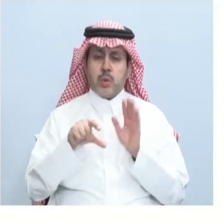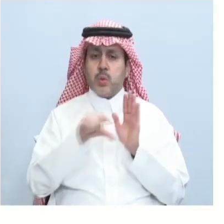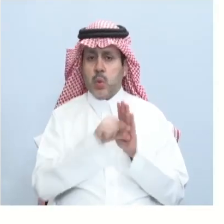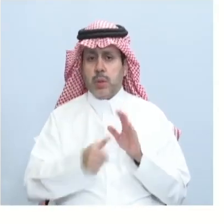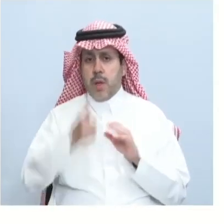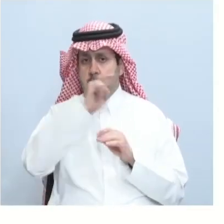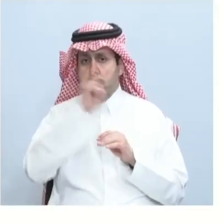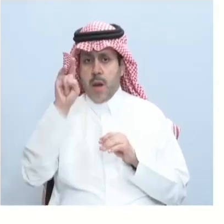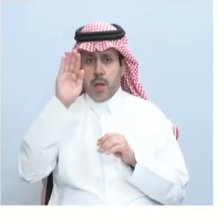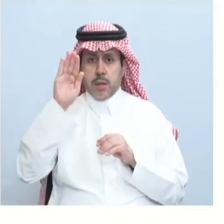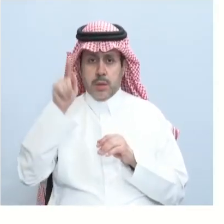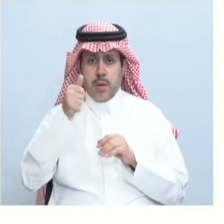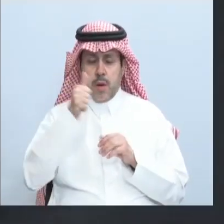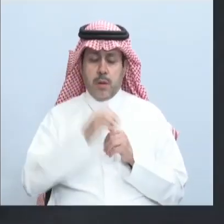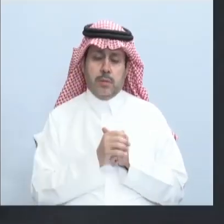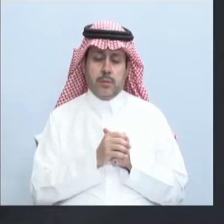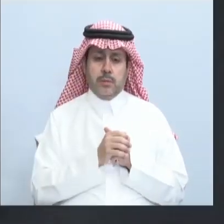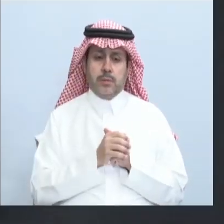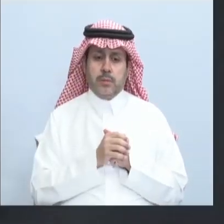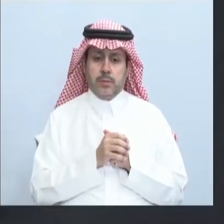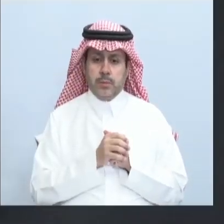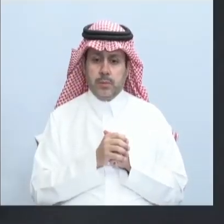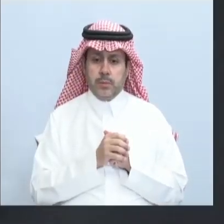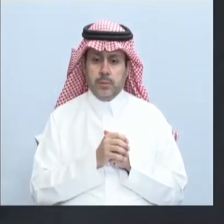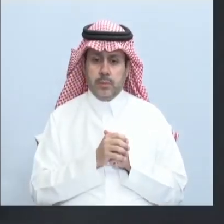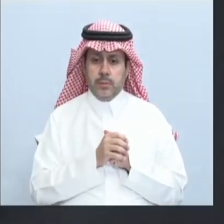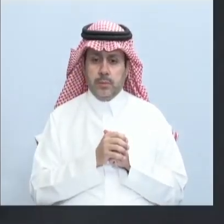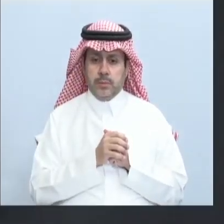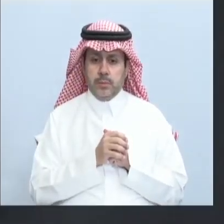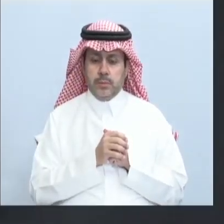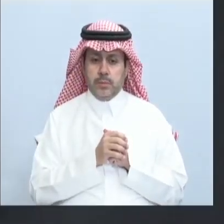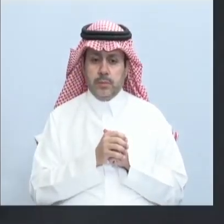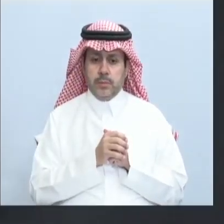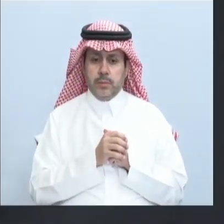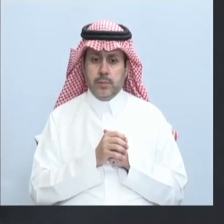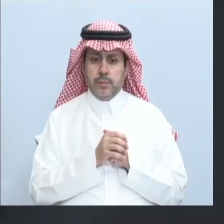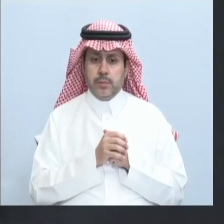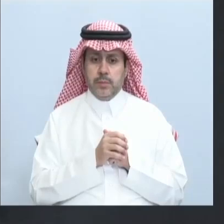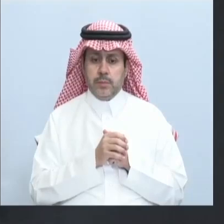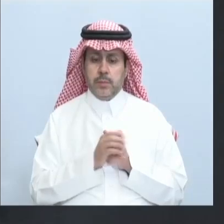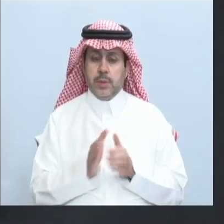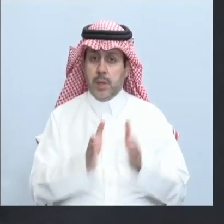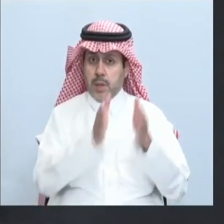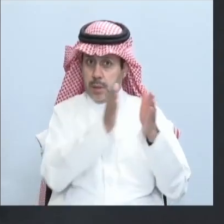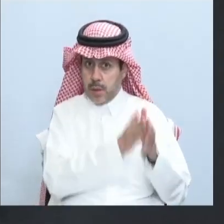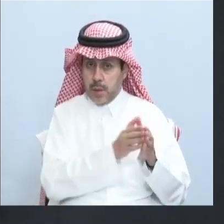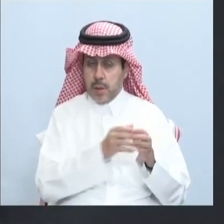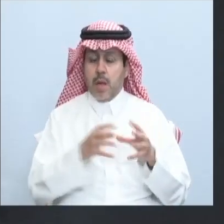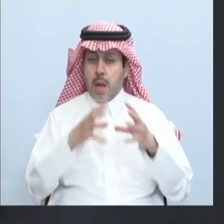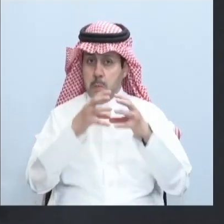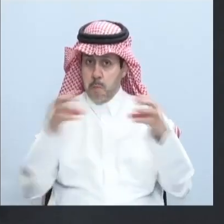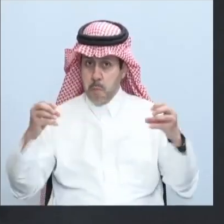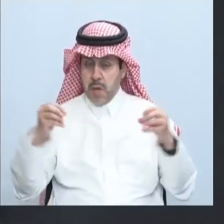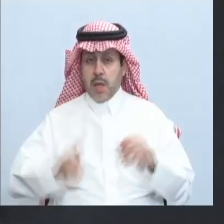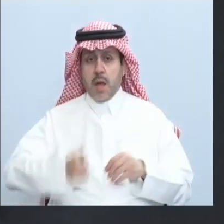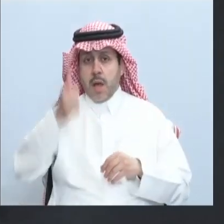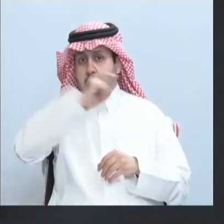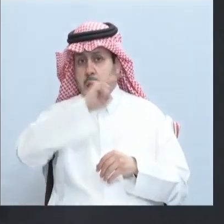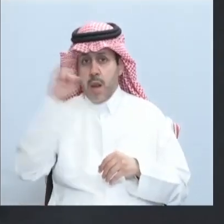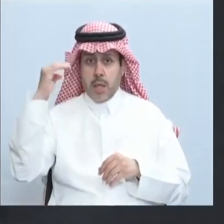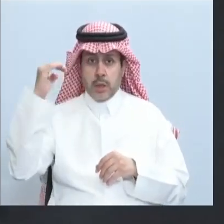قبل قليل تستطيع ان تعرف ما هو الخلق الان ننتقل للمعنى الاجمالي لهذه